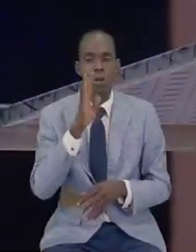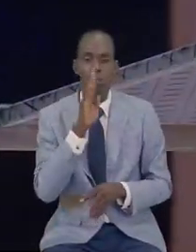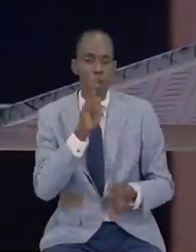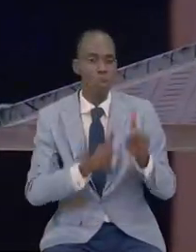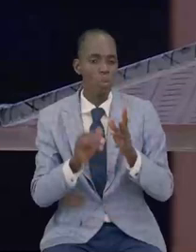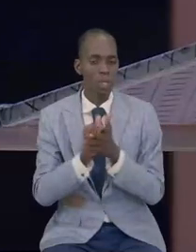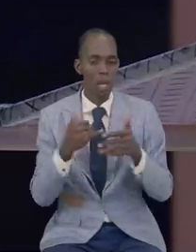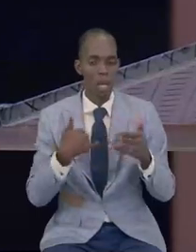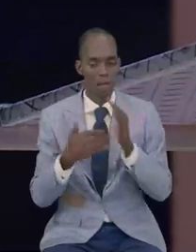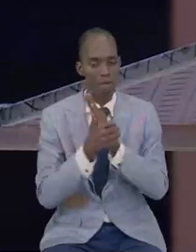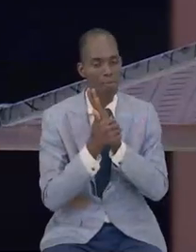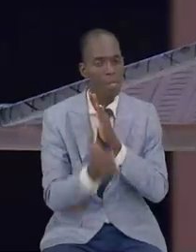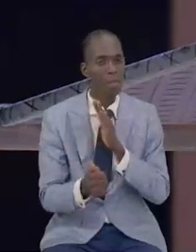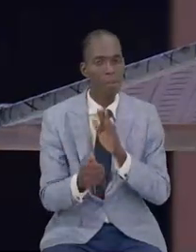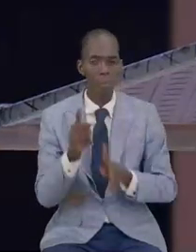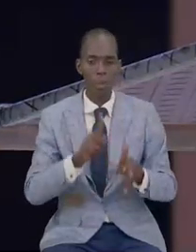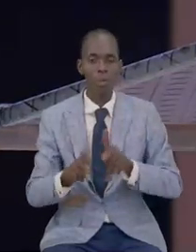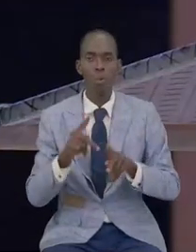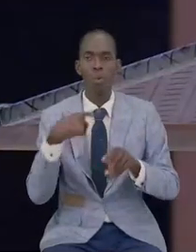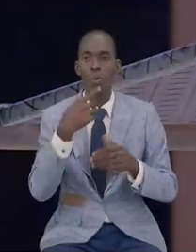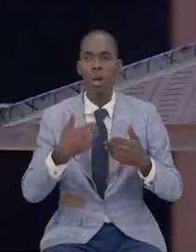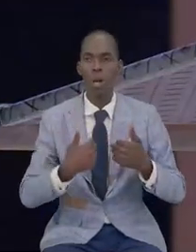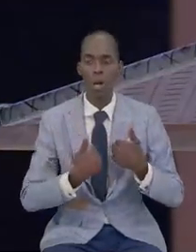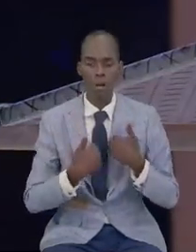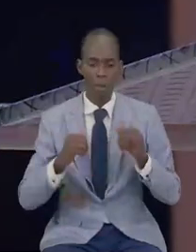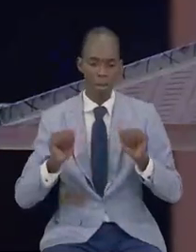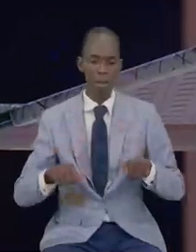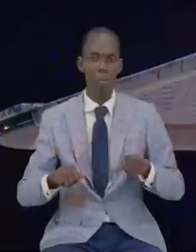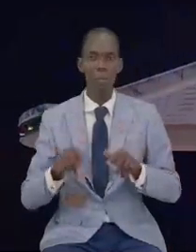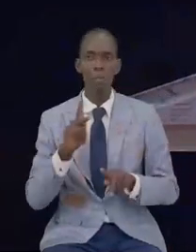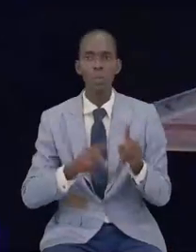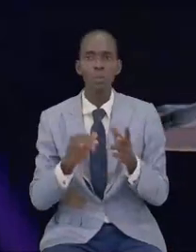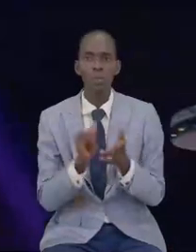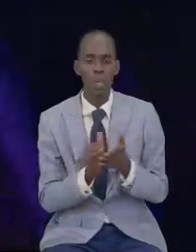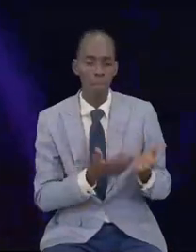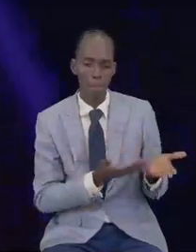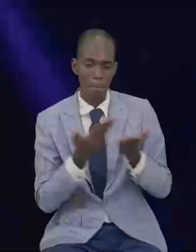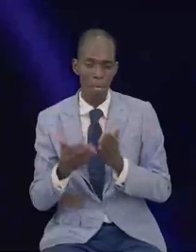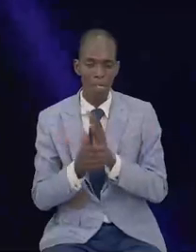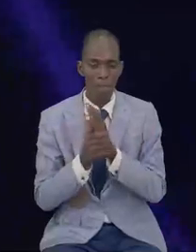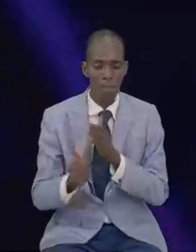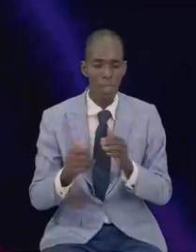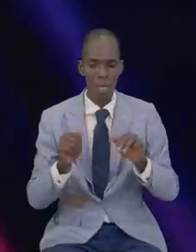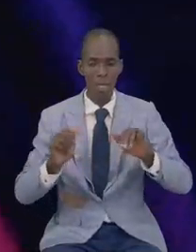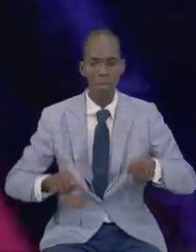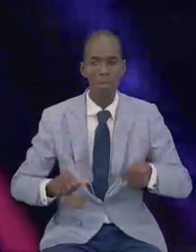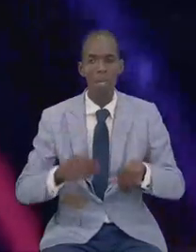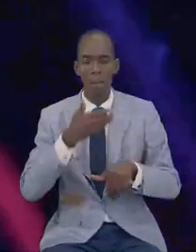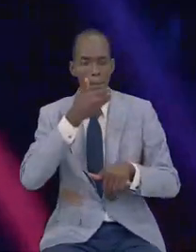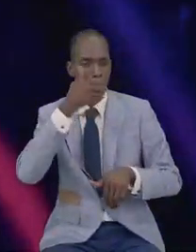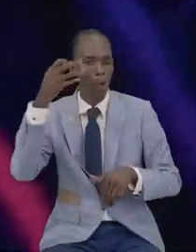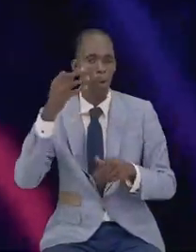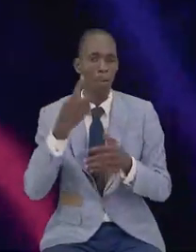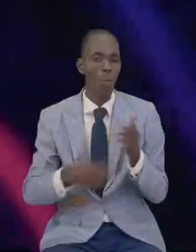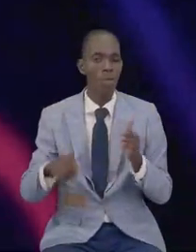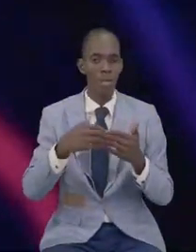gens intelligents, des gens doués de sagesse, des gens qui vont amener leur talent et le meilleur de ce